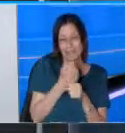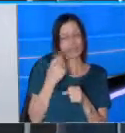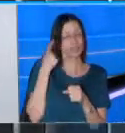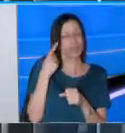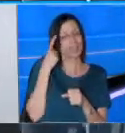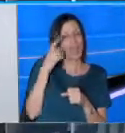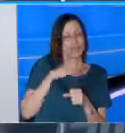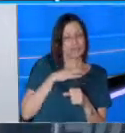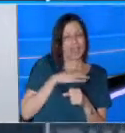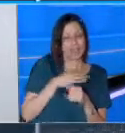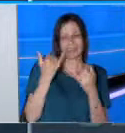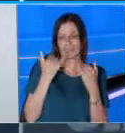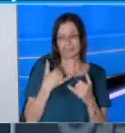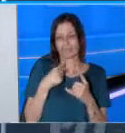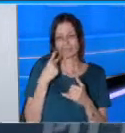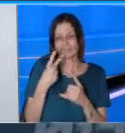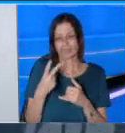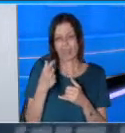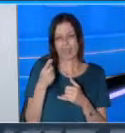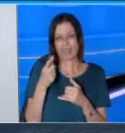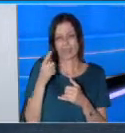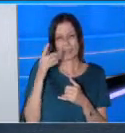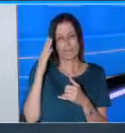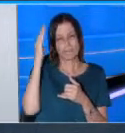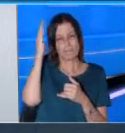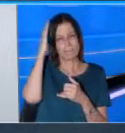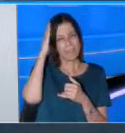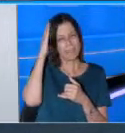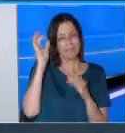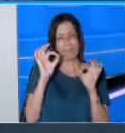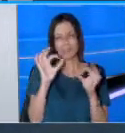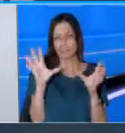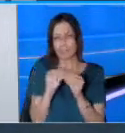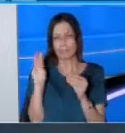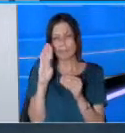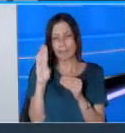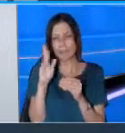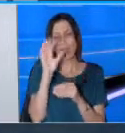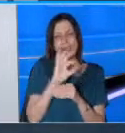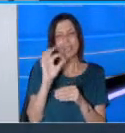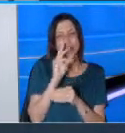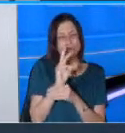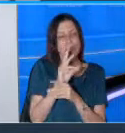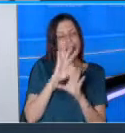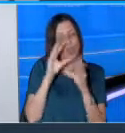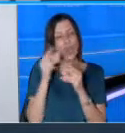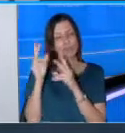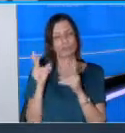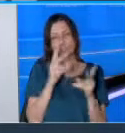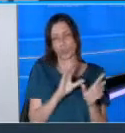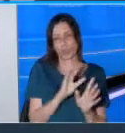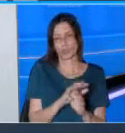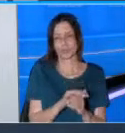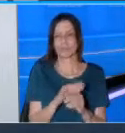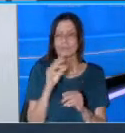כרגע אני יכול לומר לך, אני לא רואה את נפתלי בנט עמוק מלא מלא עם נתניהו, עדיין שומר על כל הקלפים פתוחים. יניר קוזן, יש